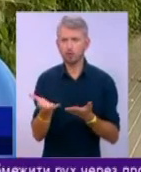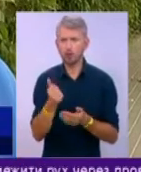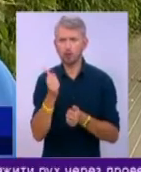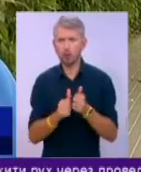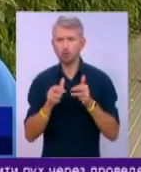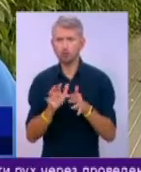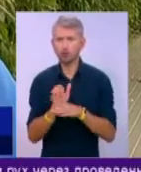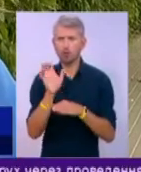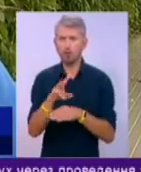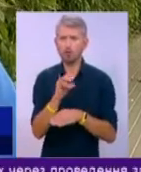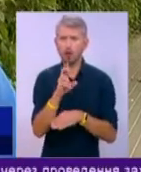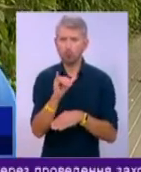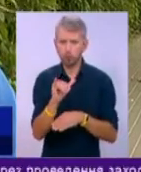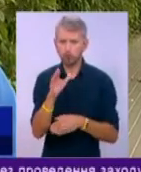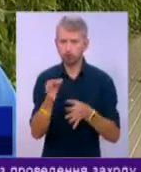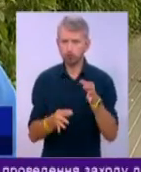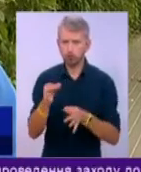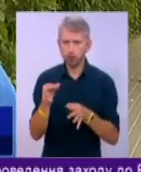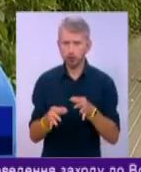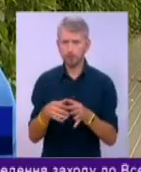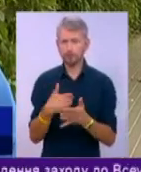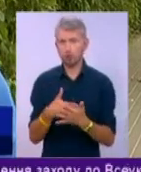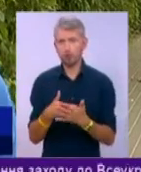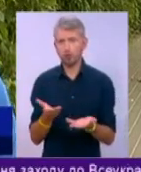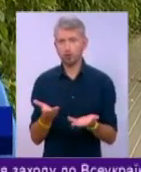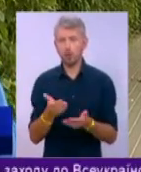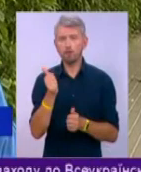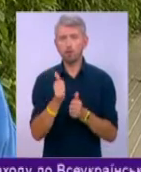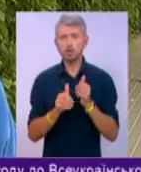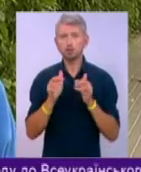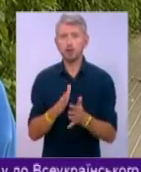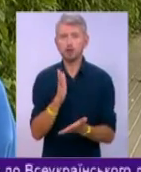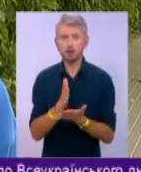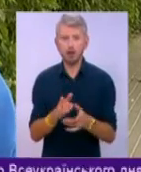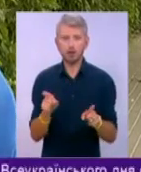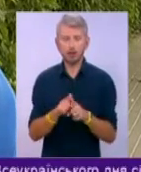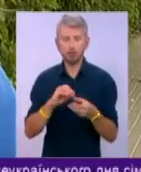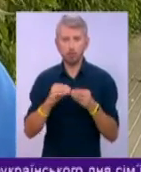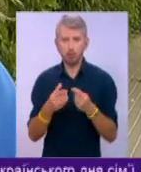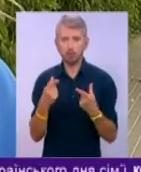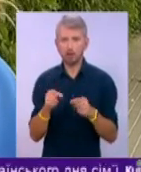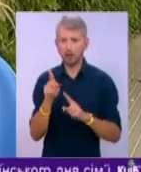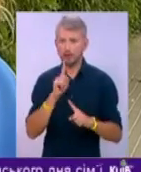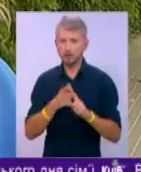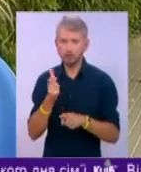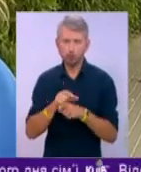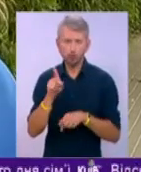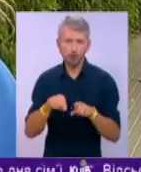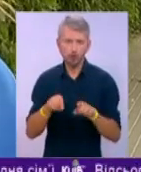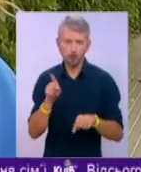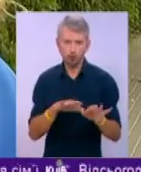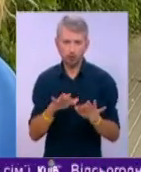справу, направлену НАБУ в суд, умовно в кожній справі є от такі проблеми, де засідання дуже рідко призначається,